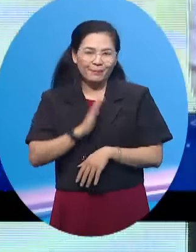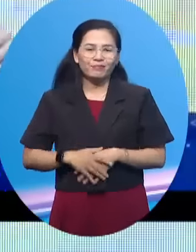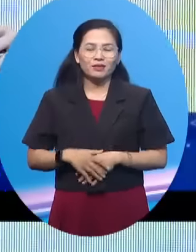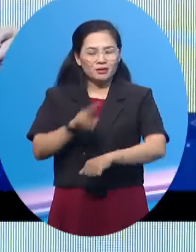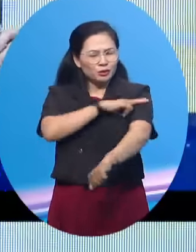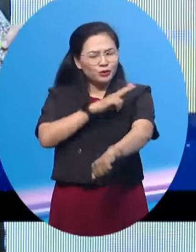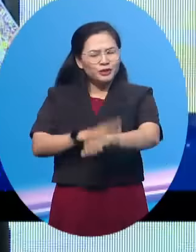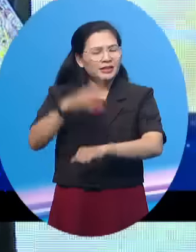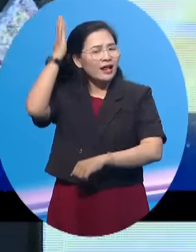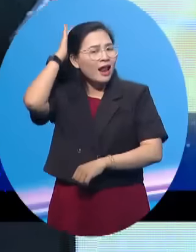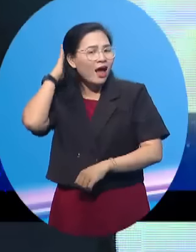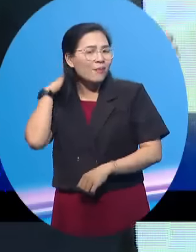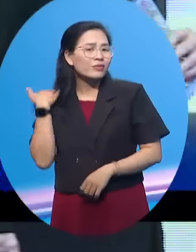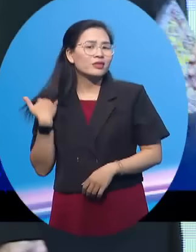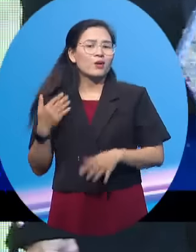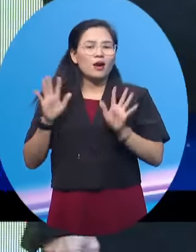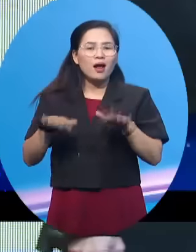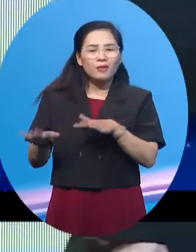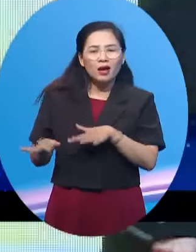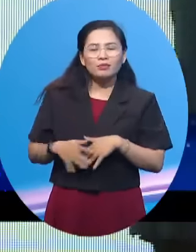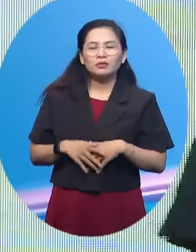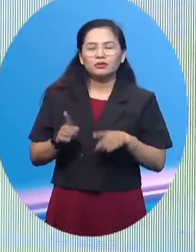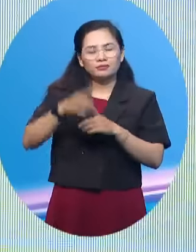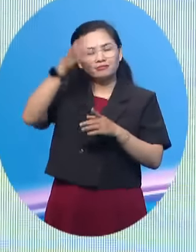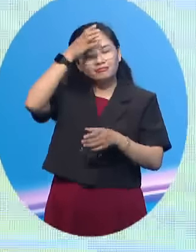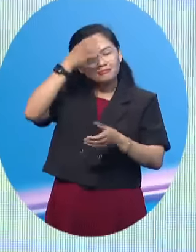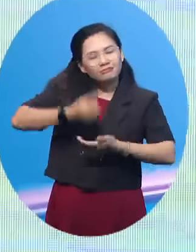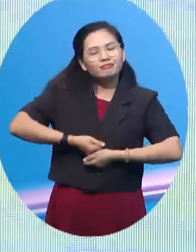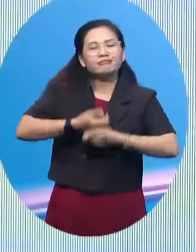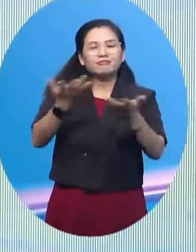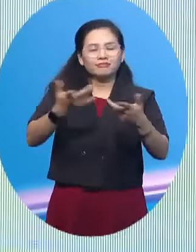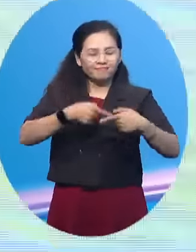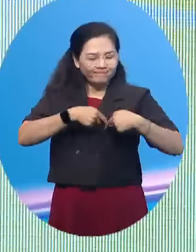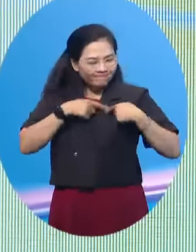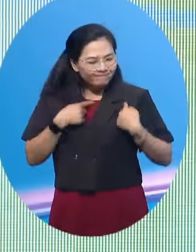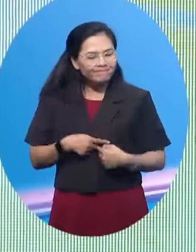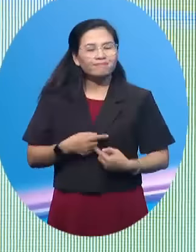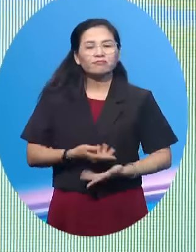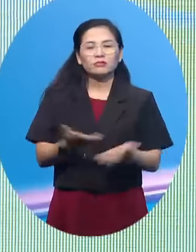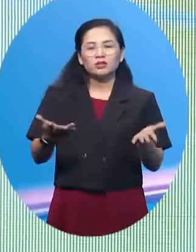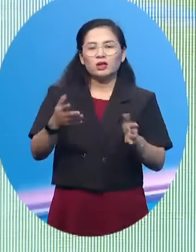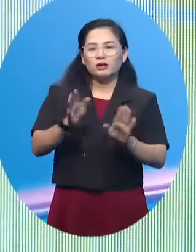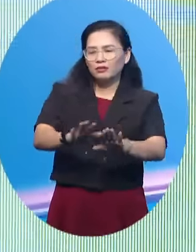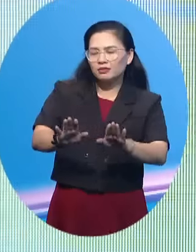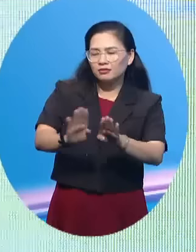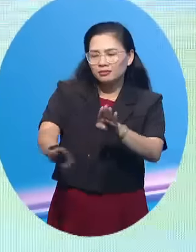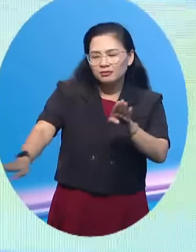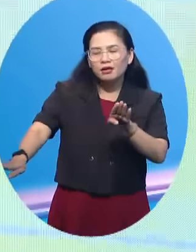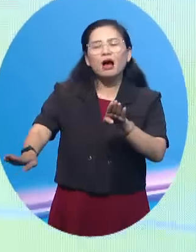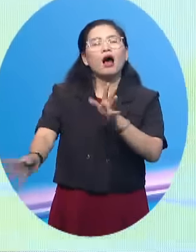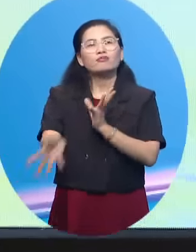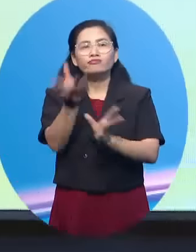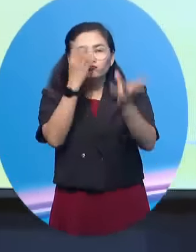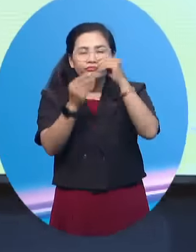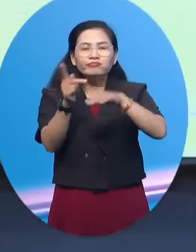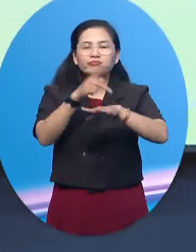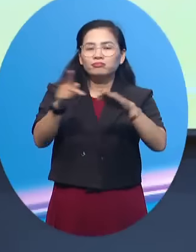trong ngành tóc là những người đã kiên nhẫn truyền đạt kiến thức, kỹ năng và cả tâm huyết để thế hệ sau có thể phát triển và nâng cao tay